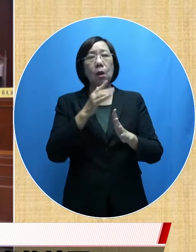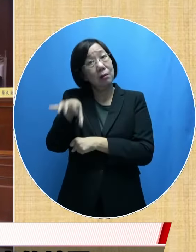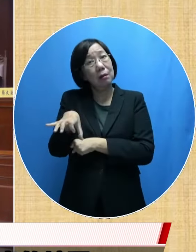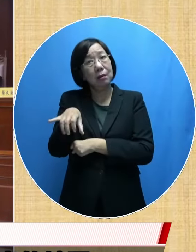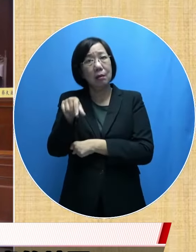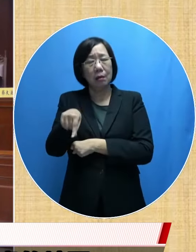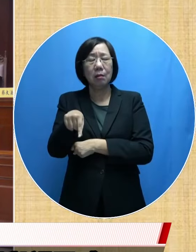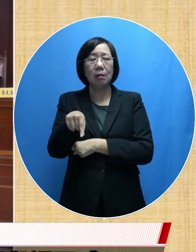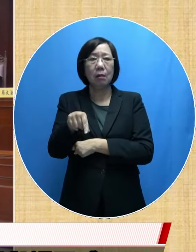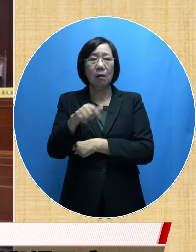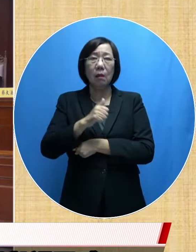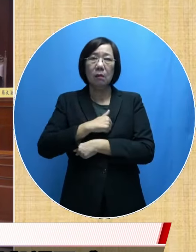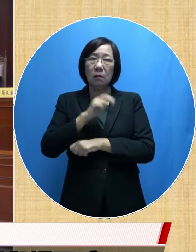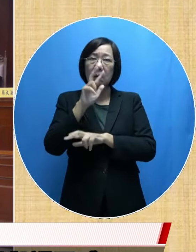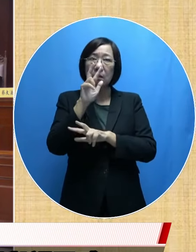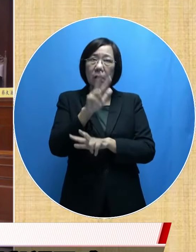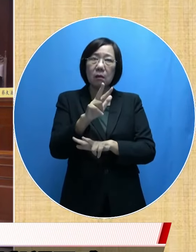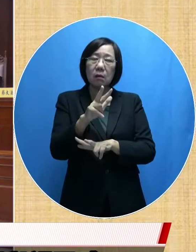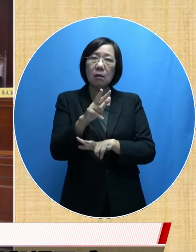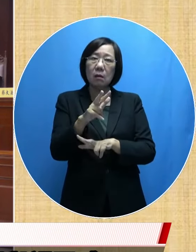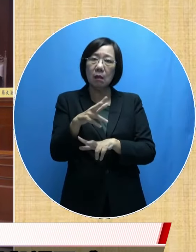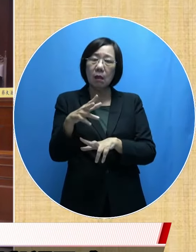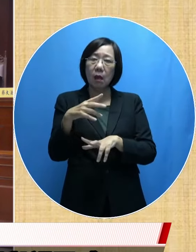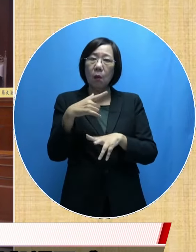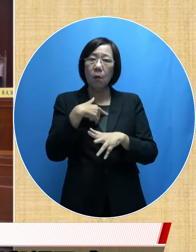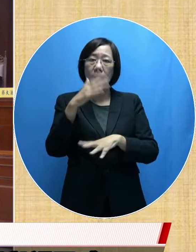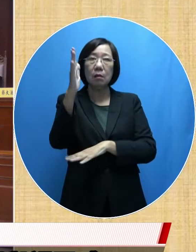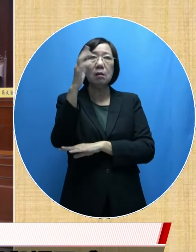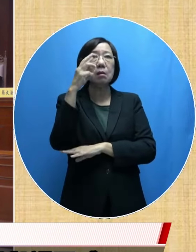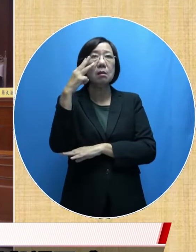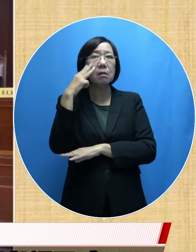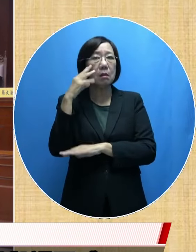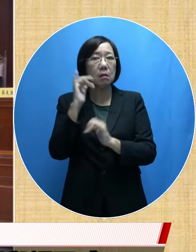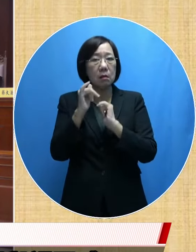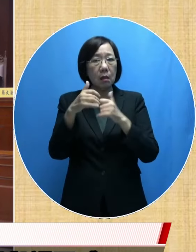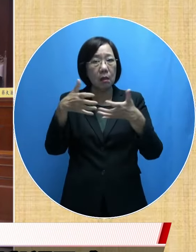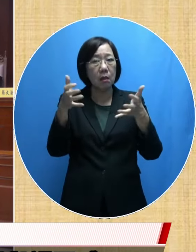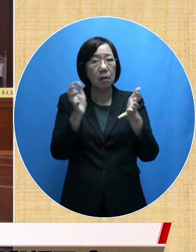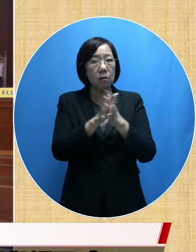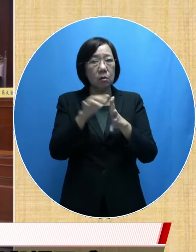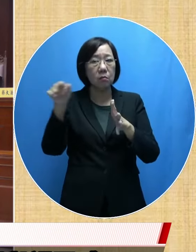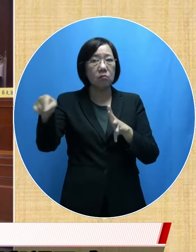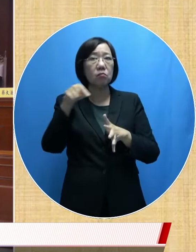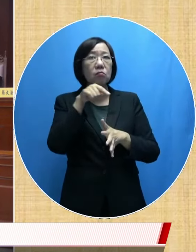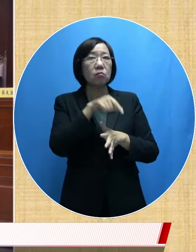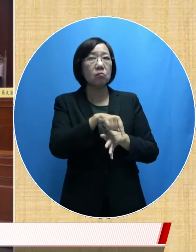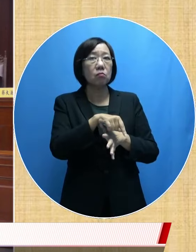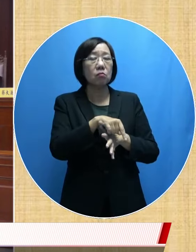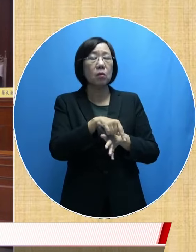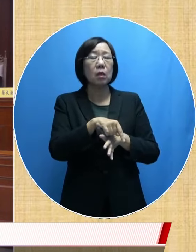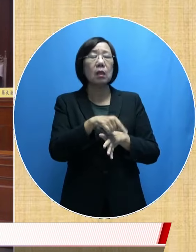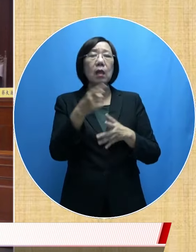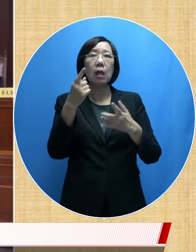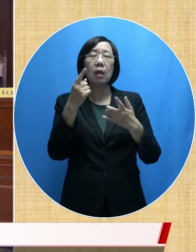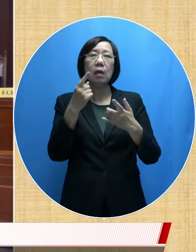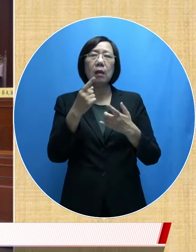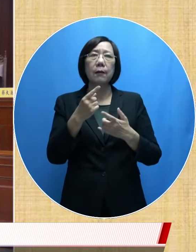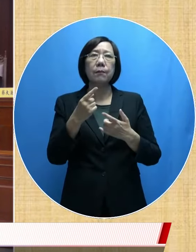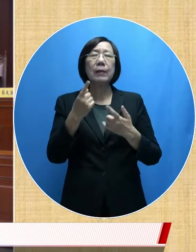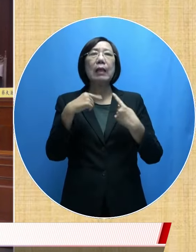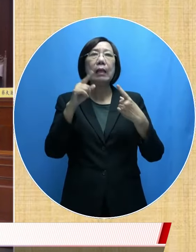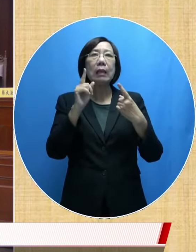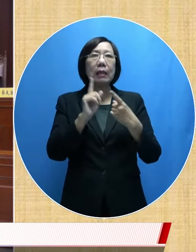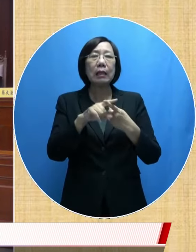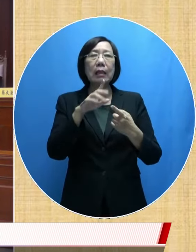区实质上建立政治社群的归属与认同感，也应该成